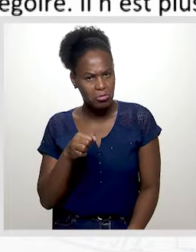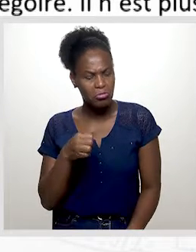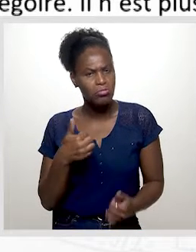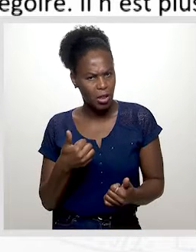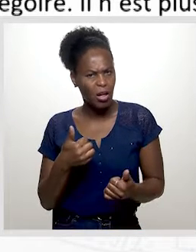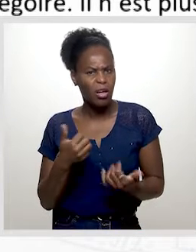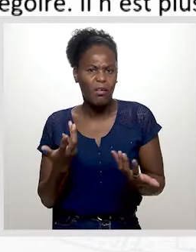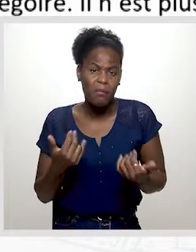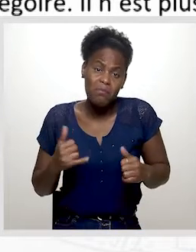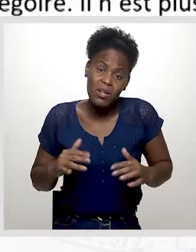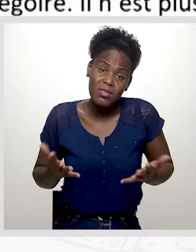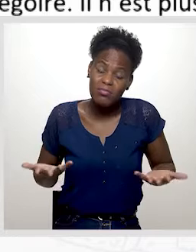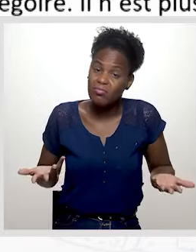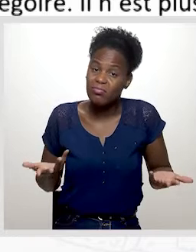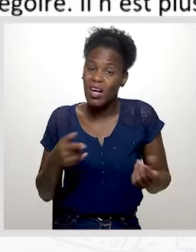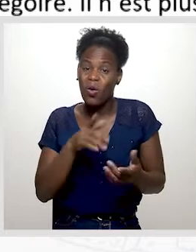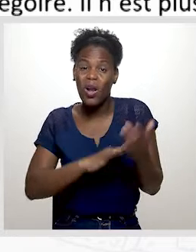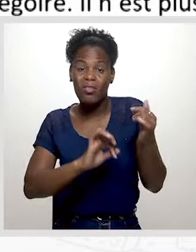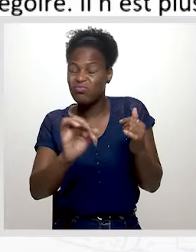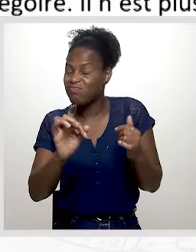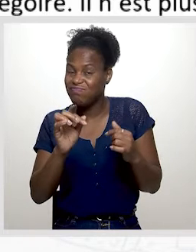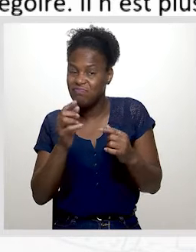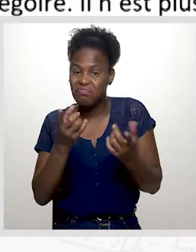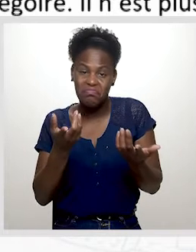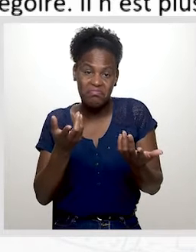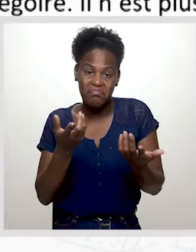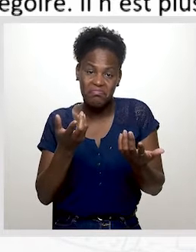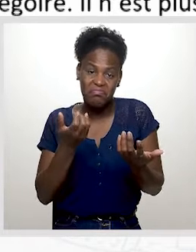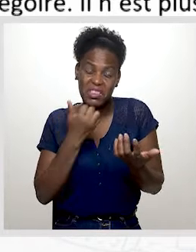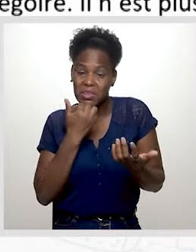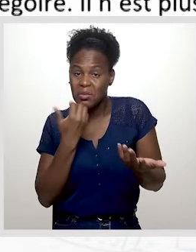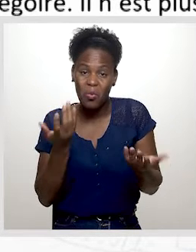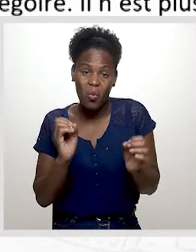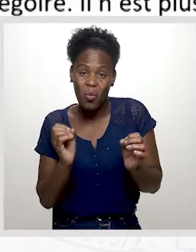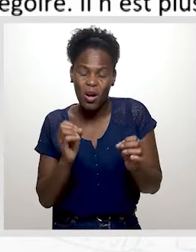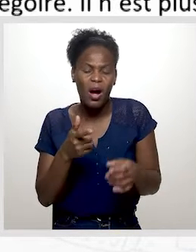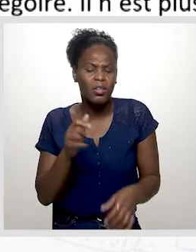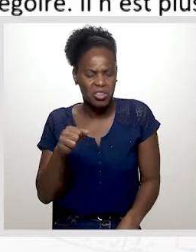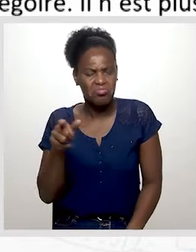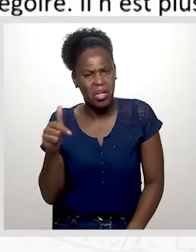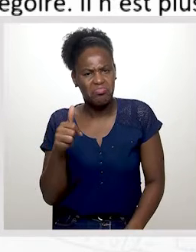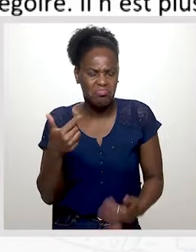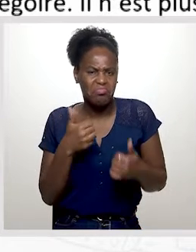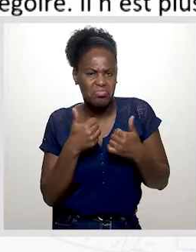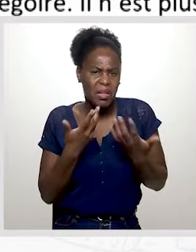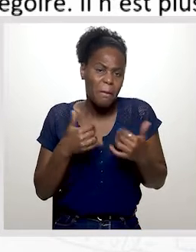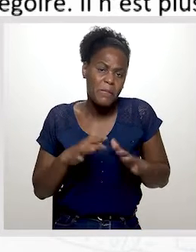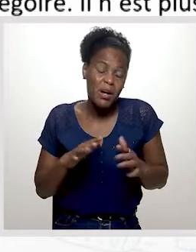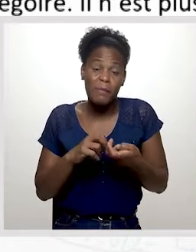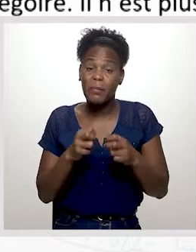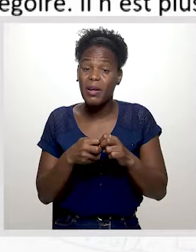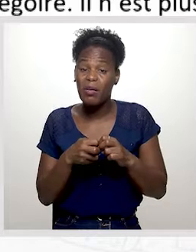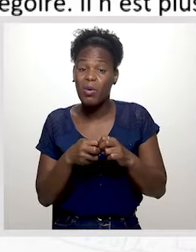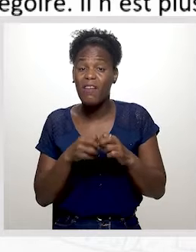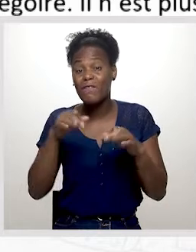bien sûr, mais... Tes collègues ne sont pas sympas? Si, ils sont gentils, mais le problème, c'est